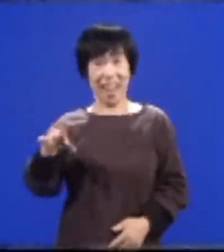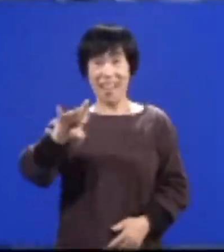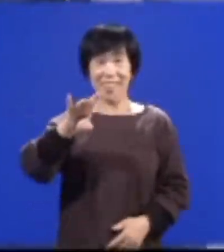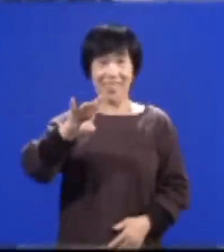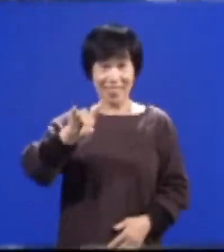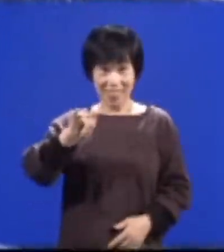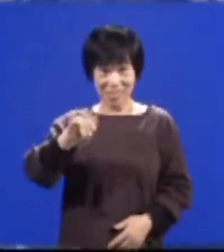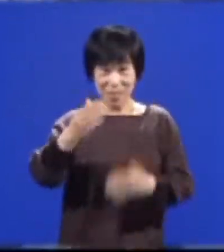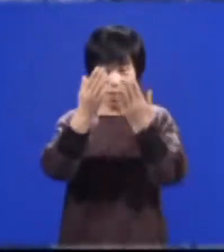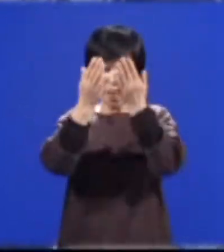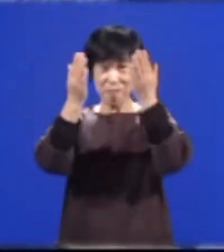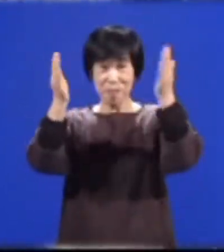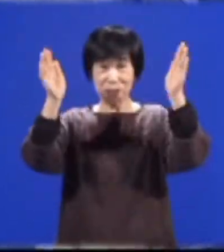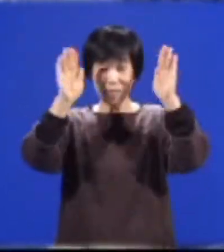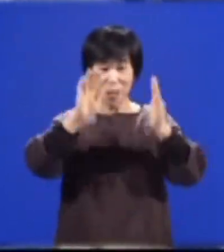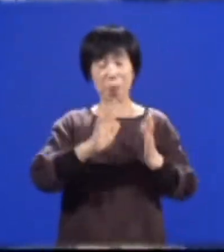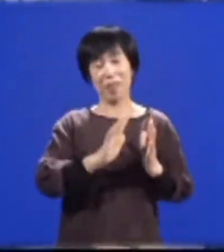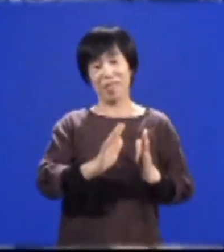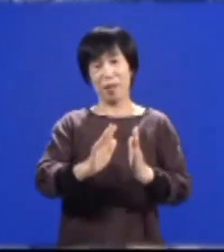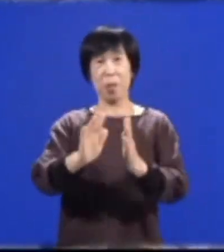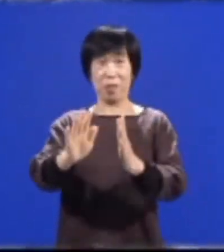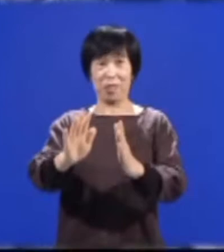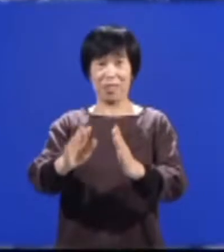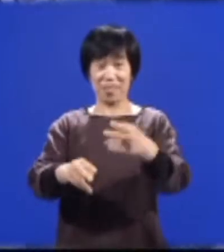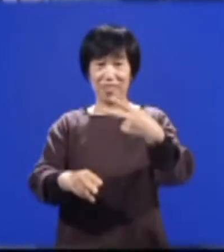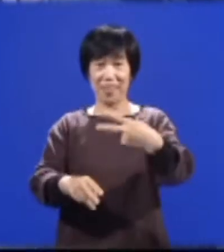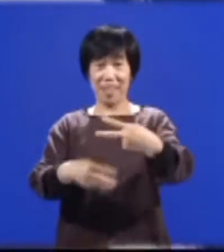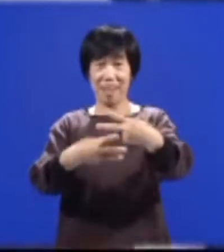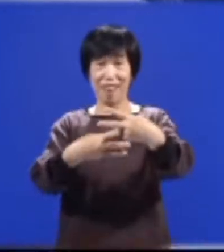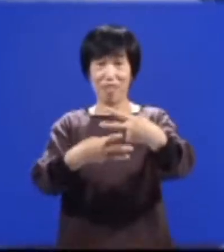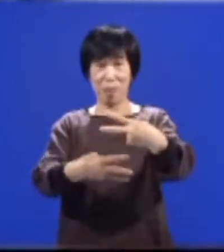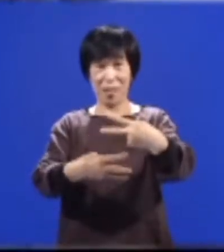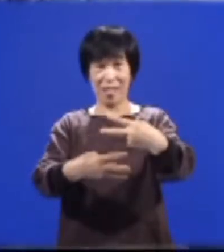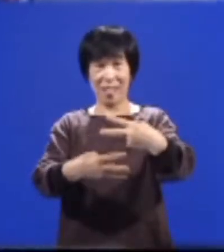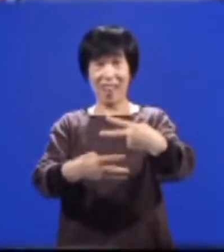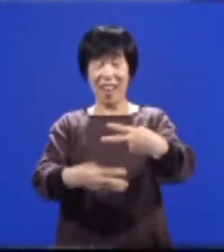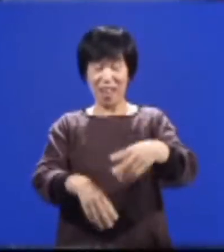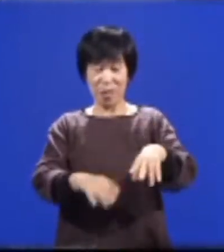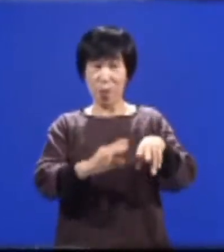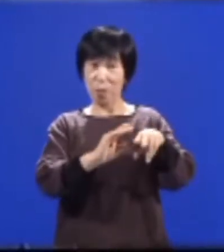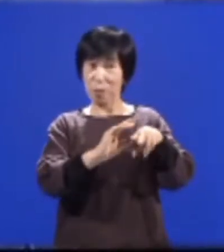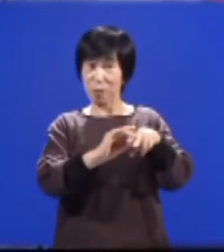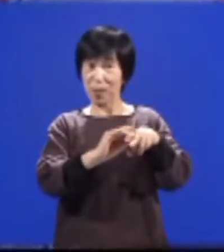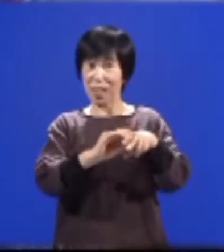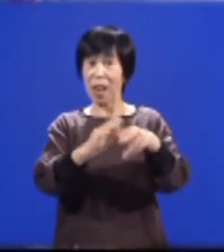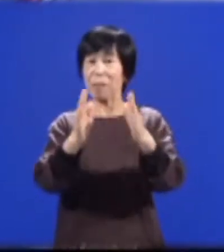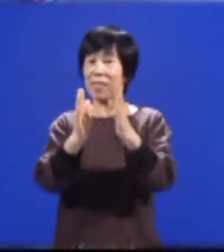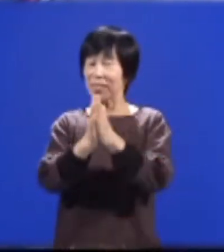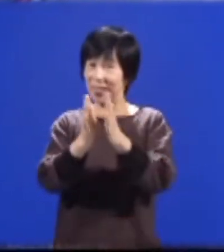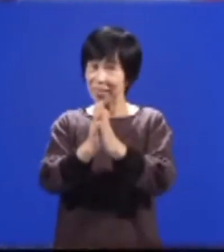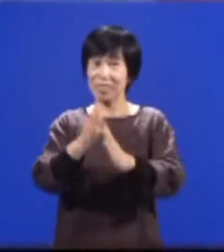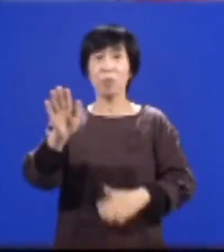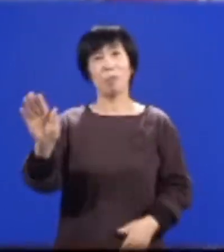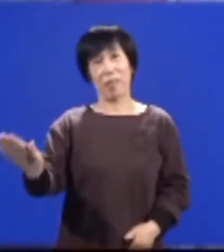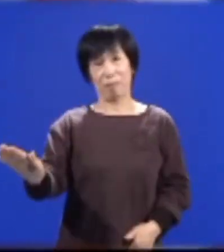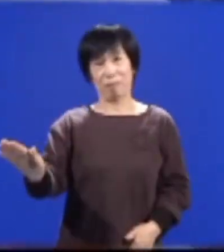嫁入り道中という節分のお祭りで有名な宮窓神社もあります。